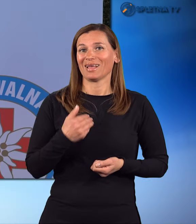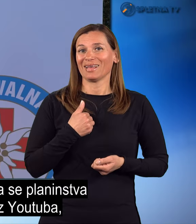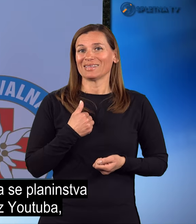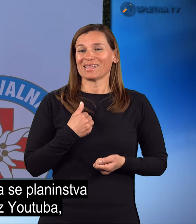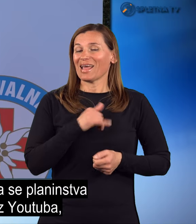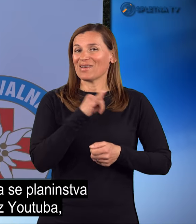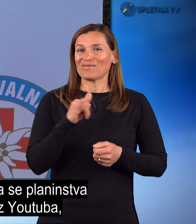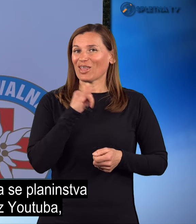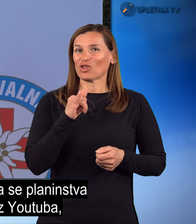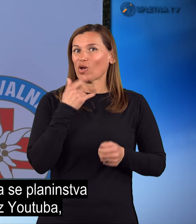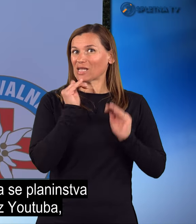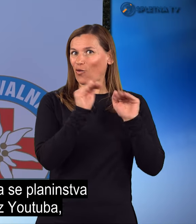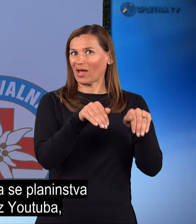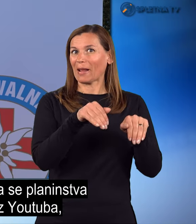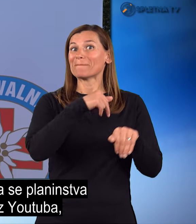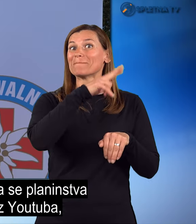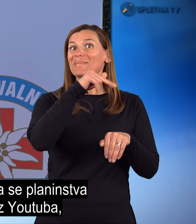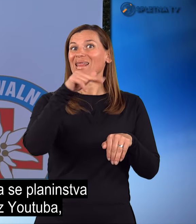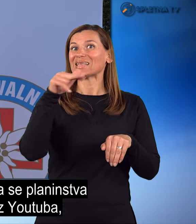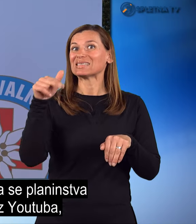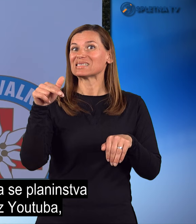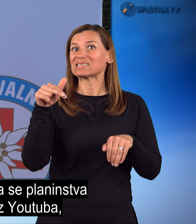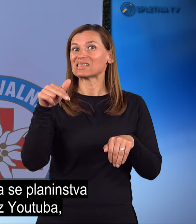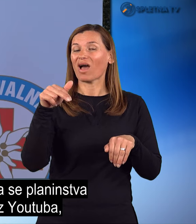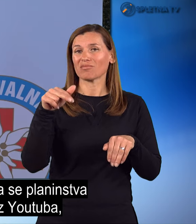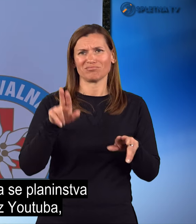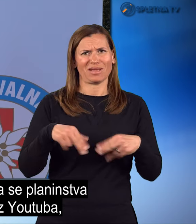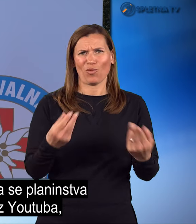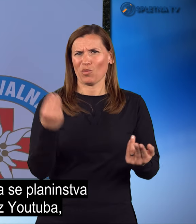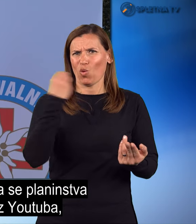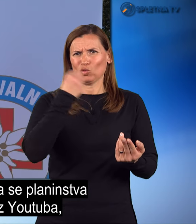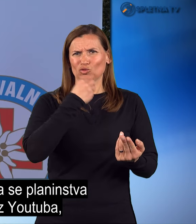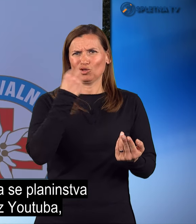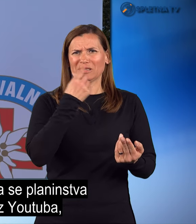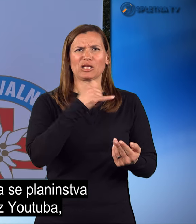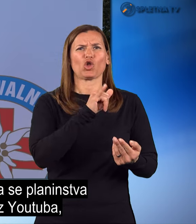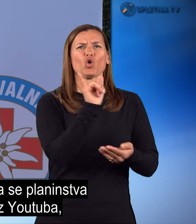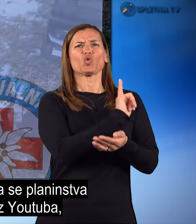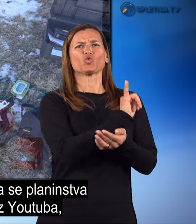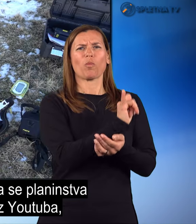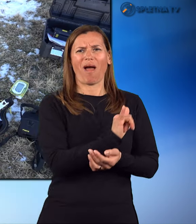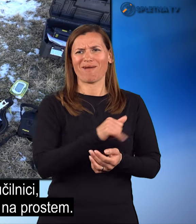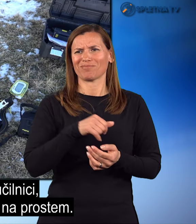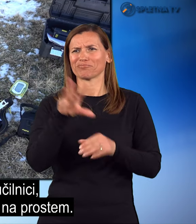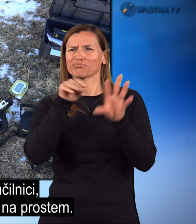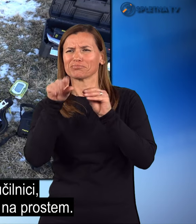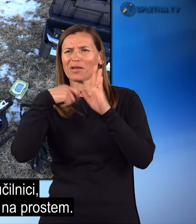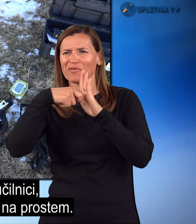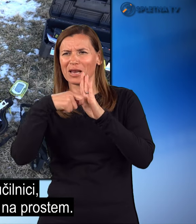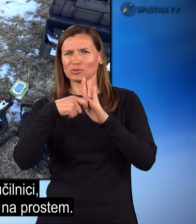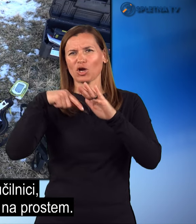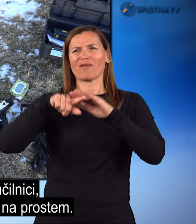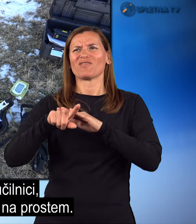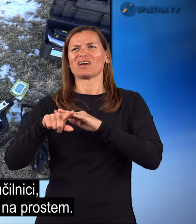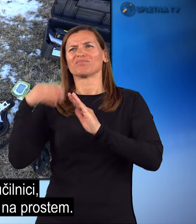Ker jaz se vedno zagovarjam, da planinstva se ne moremo učiti z YouTube-a, filmčkov